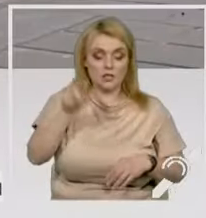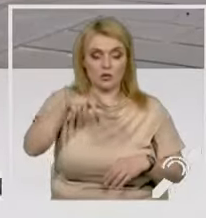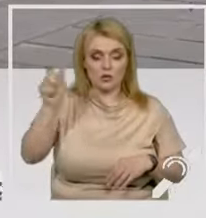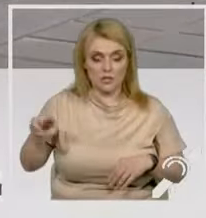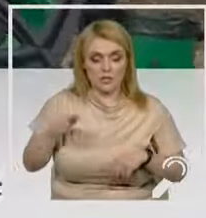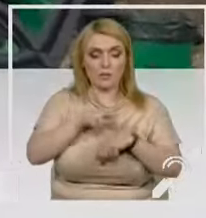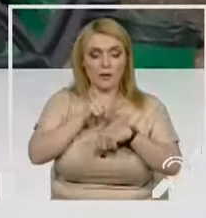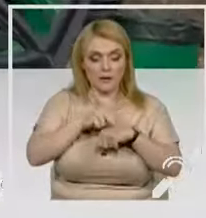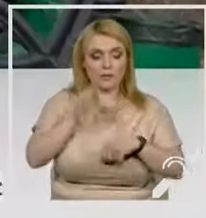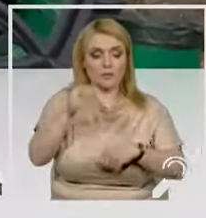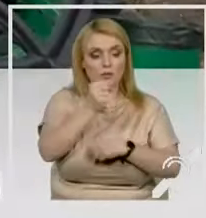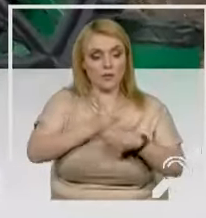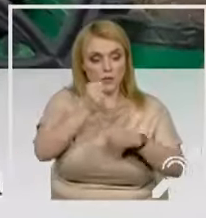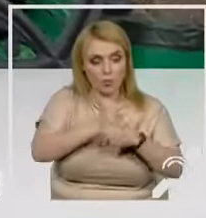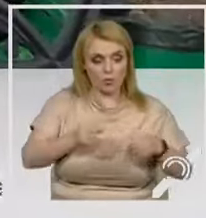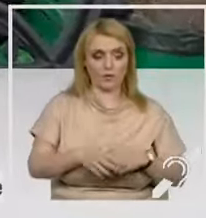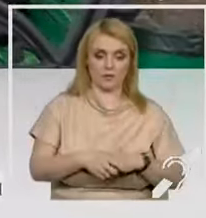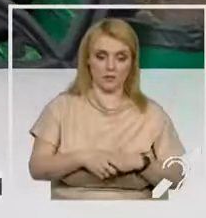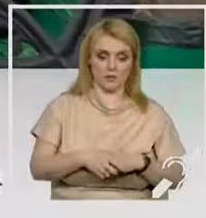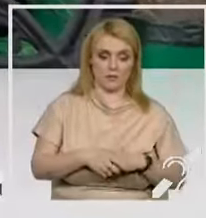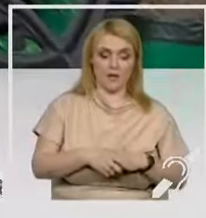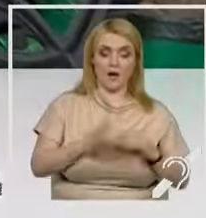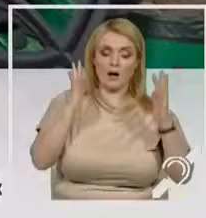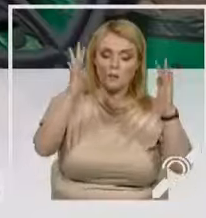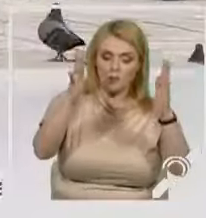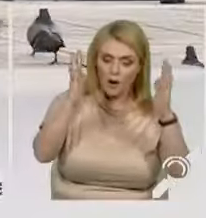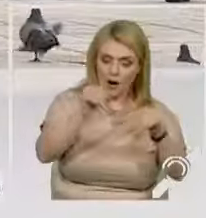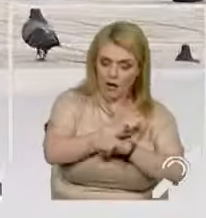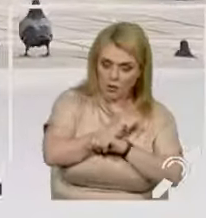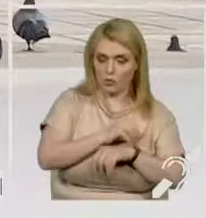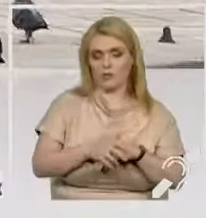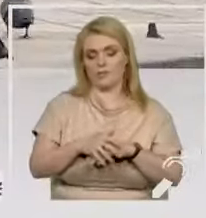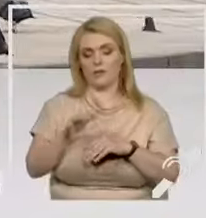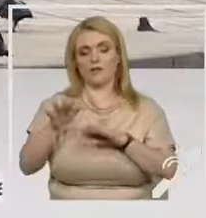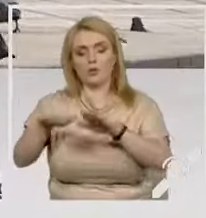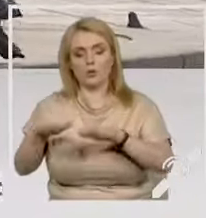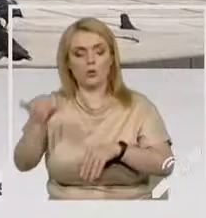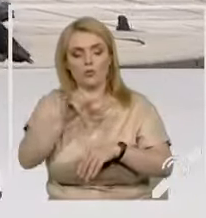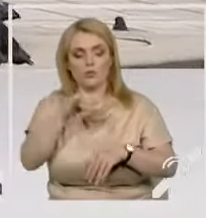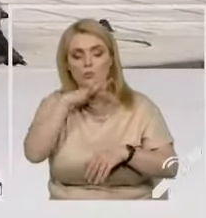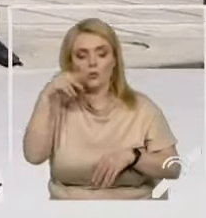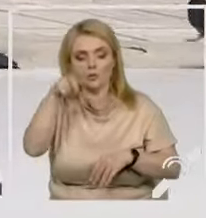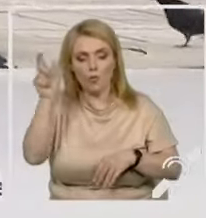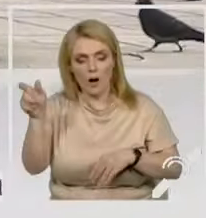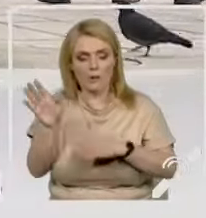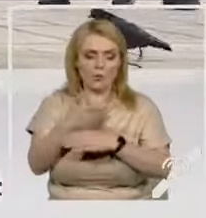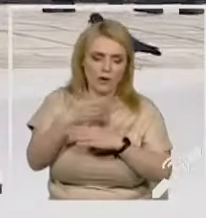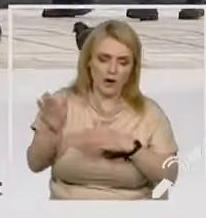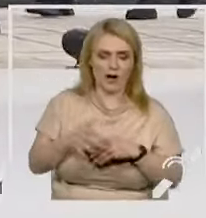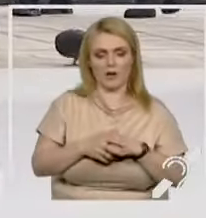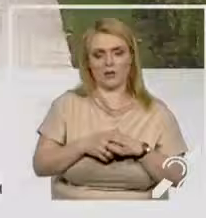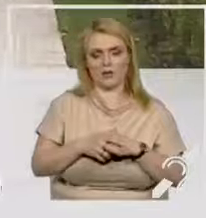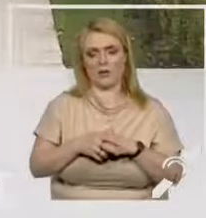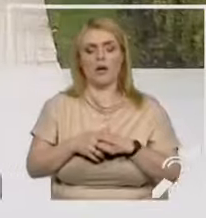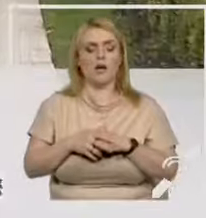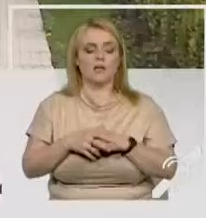drumurile naționale, dar și în parcuri, piețe și alte zone aglomerate. Totodată, cetățenii sunt îndemnați să aibă grijă de bunuri, iar